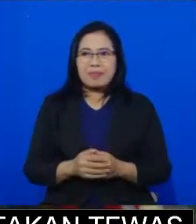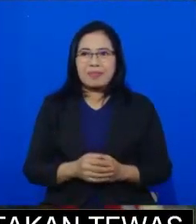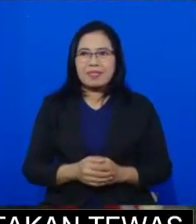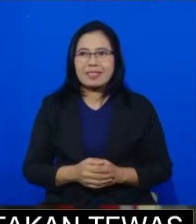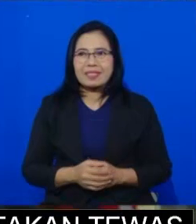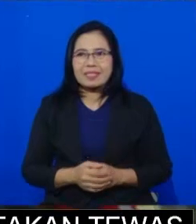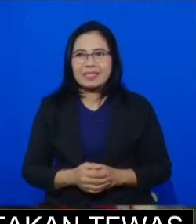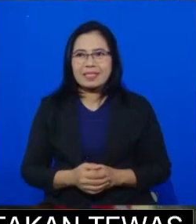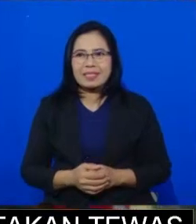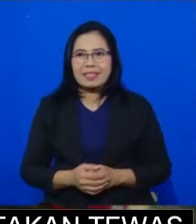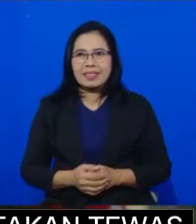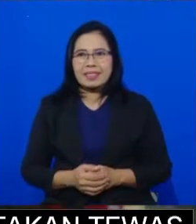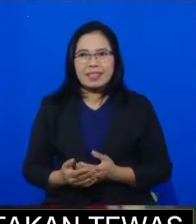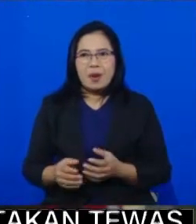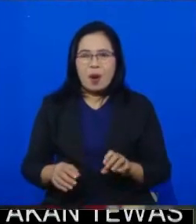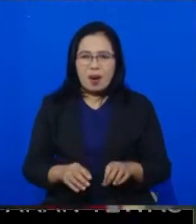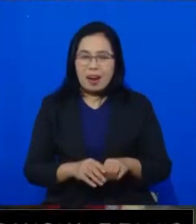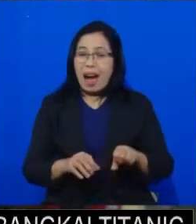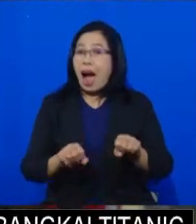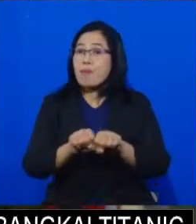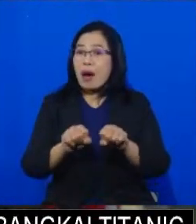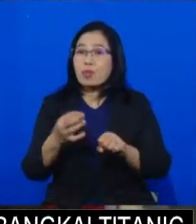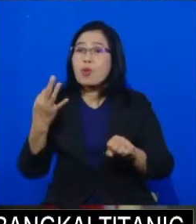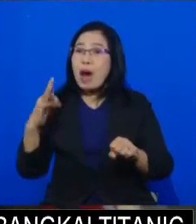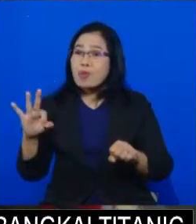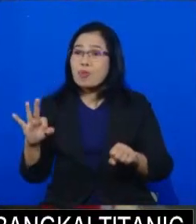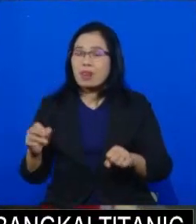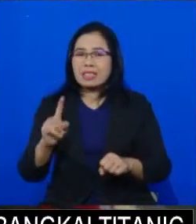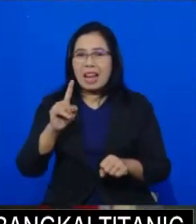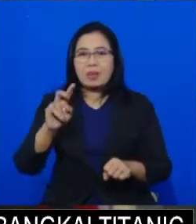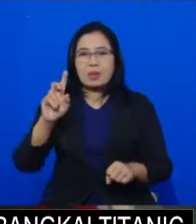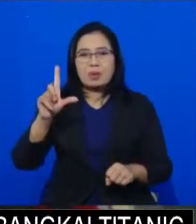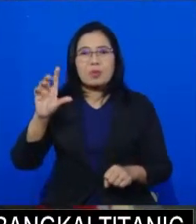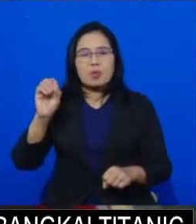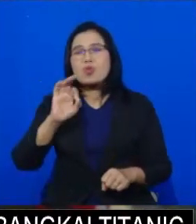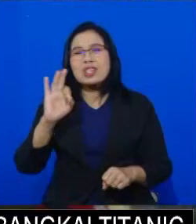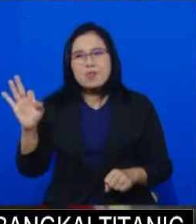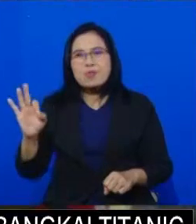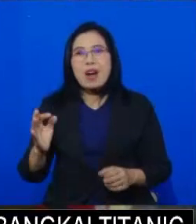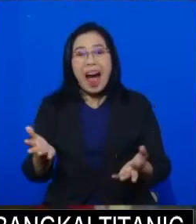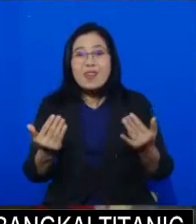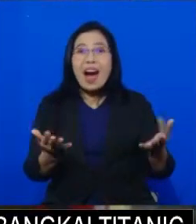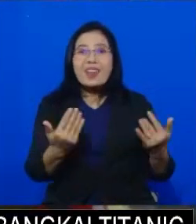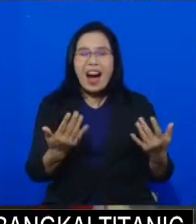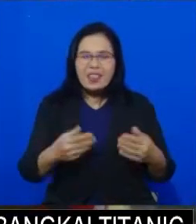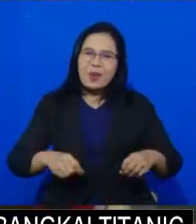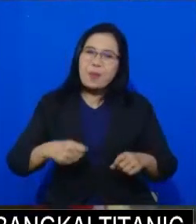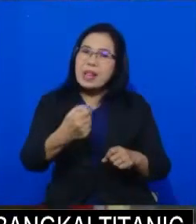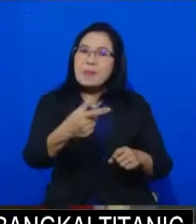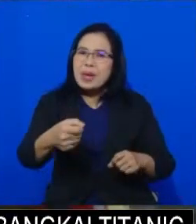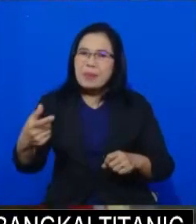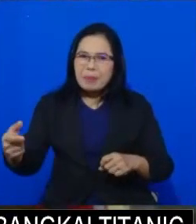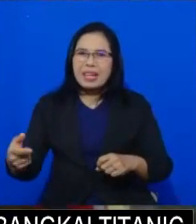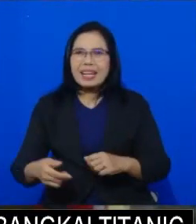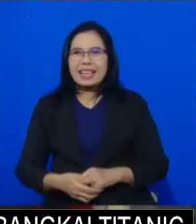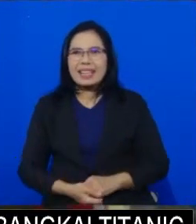ini juga ada model terbaru dengan harga Rp171.000 aja bisa dapetin sepatu dan model cantik ini. Ayo, segera di check out. Nah,